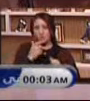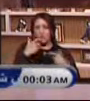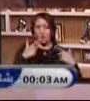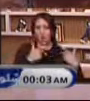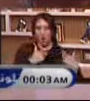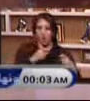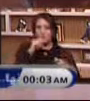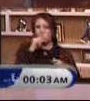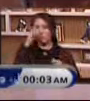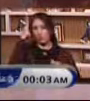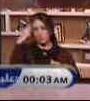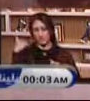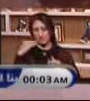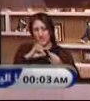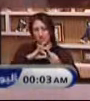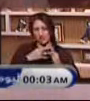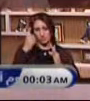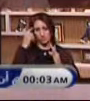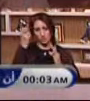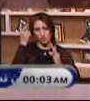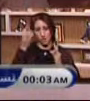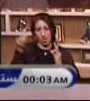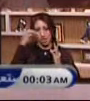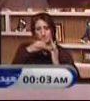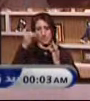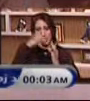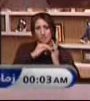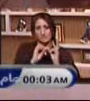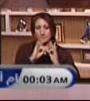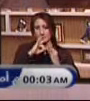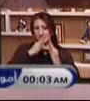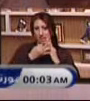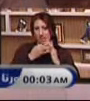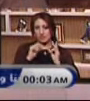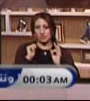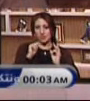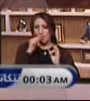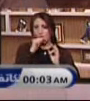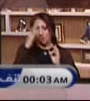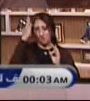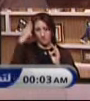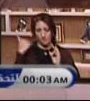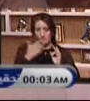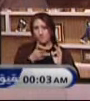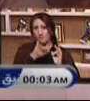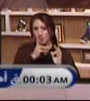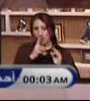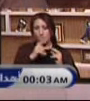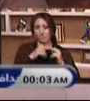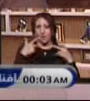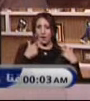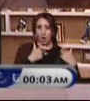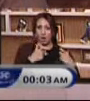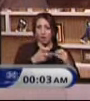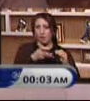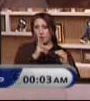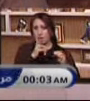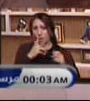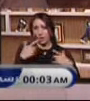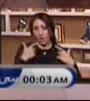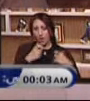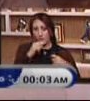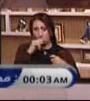وذكر النساء عشان لا نطيل في الدنيا. قال هذه ثلاثة هي التي تبقيه في الحياة، الخمر